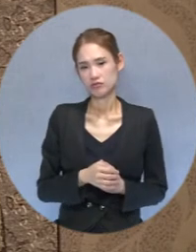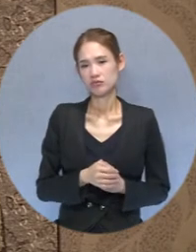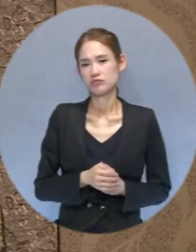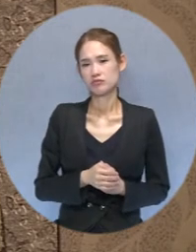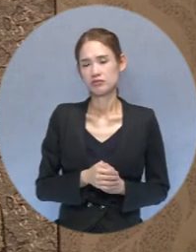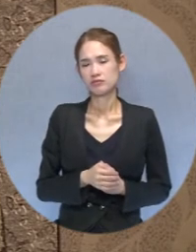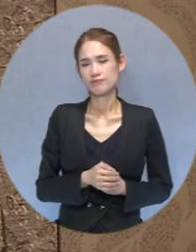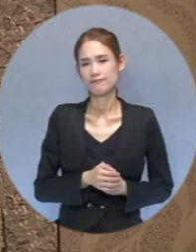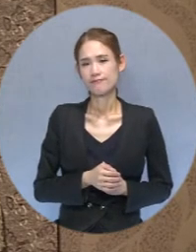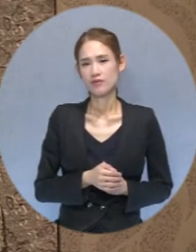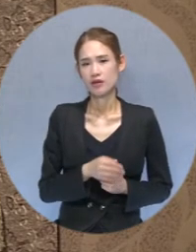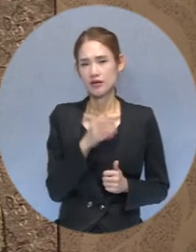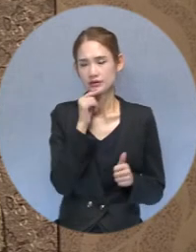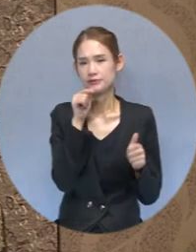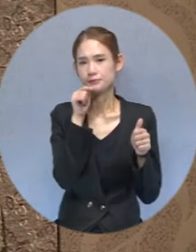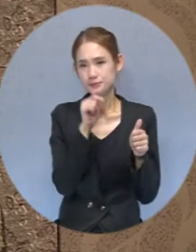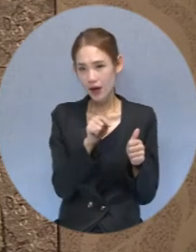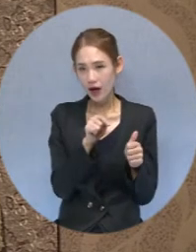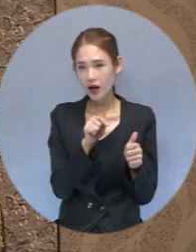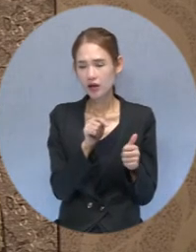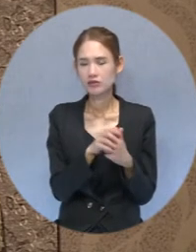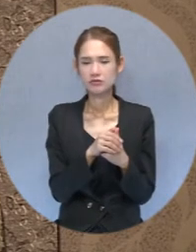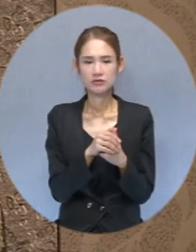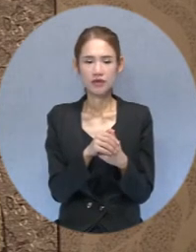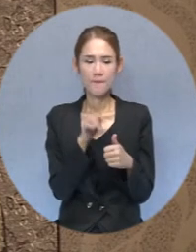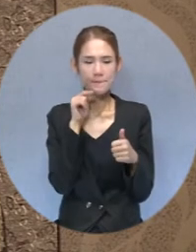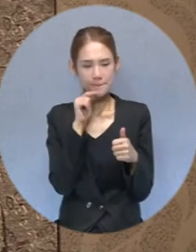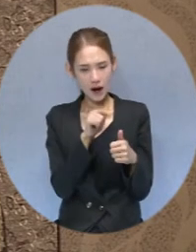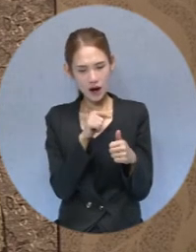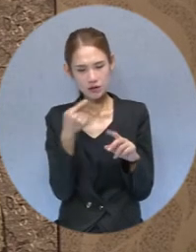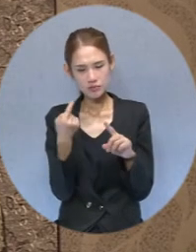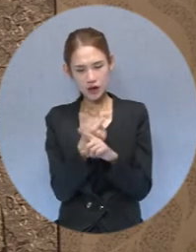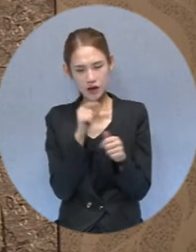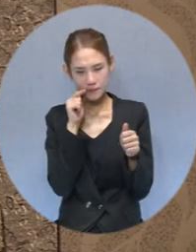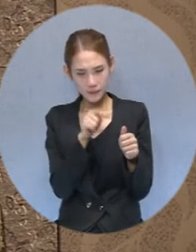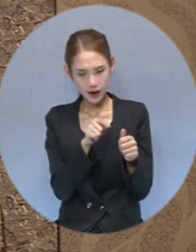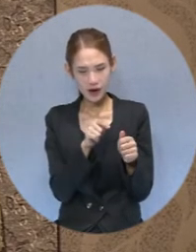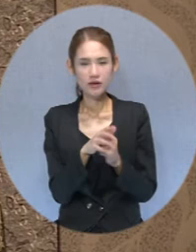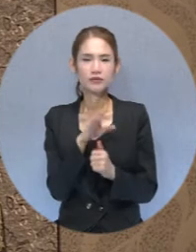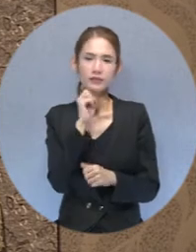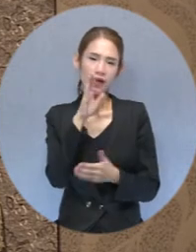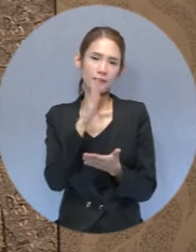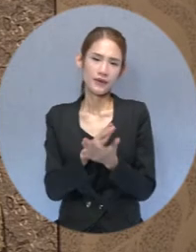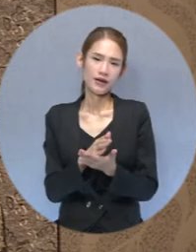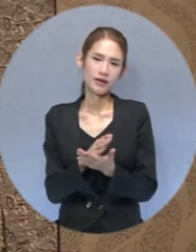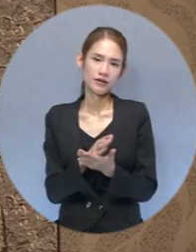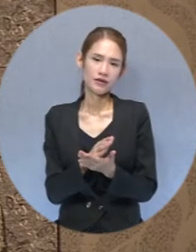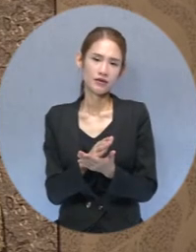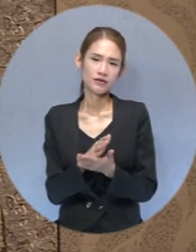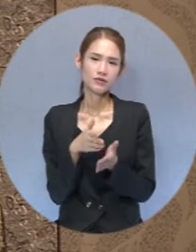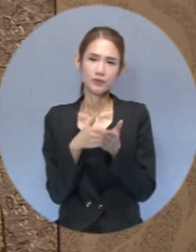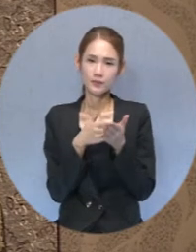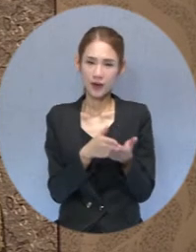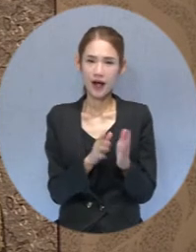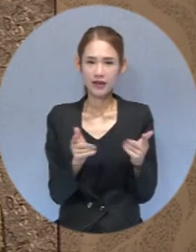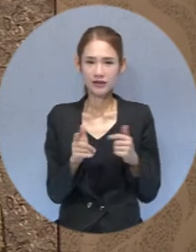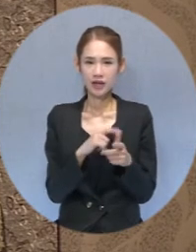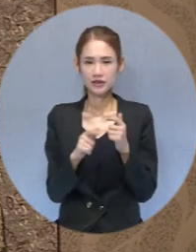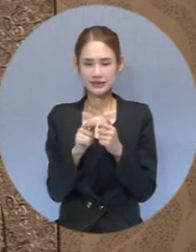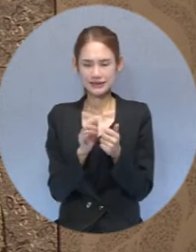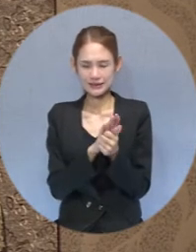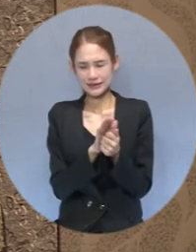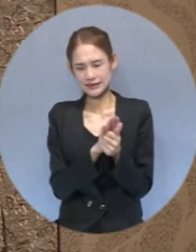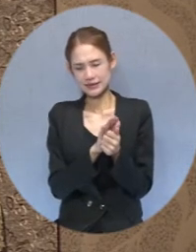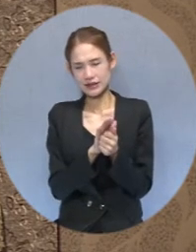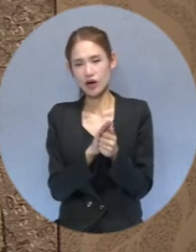좀 저희가 많이 지적을 하죠. 네. 이러시면 안 됩니다. 이걸 요구하는 건 아닙니다. 더 친절한 서비스를